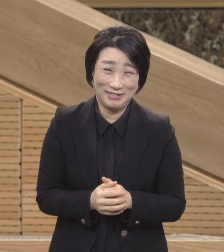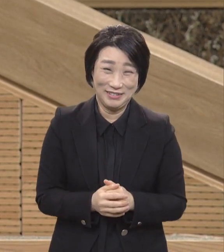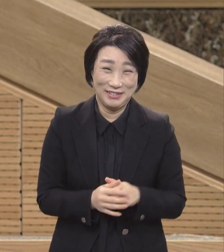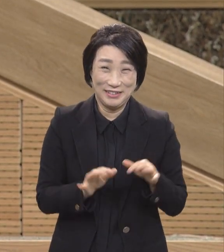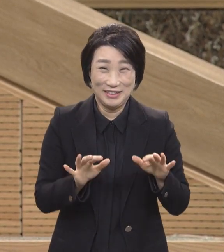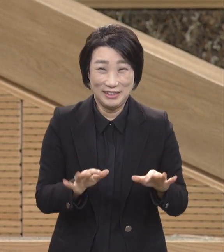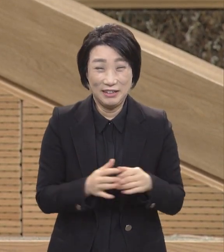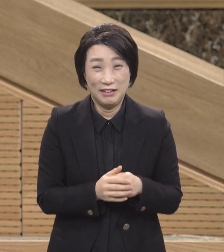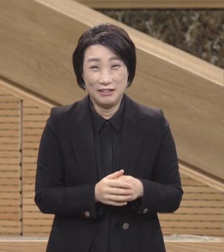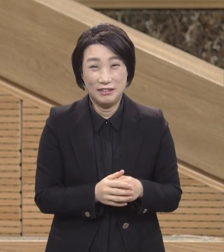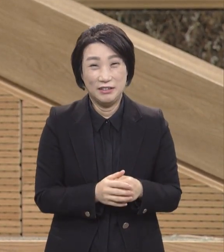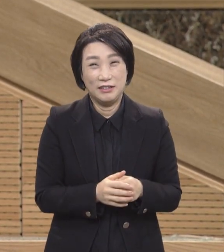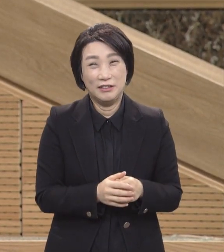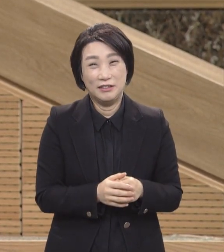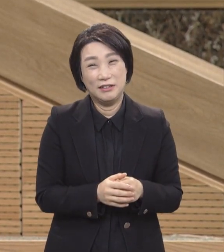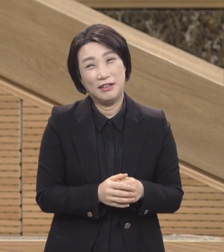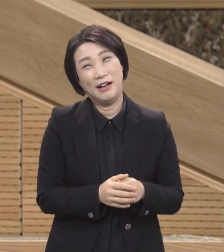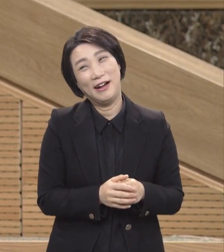근데